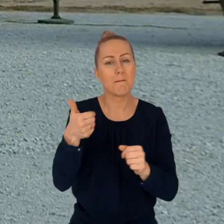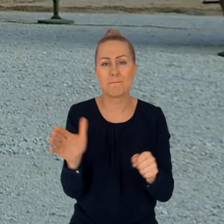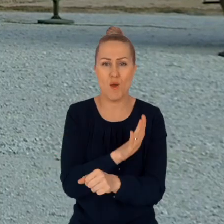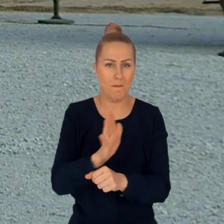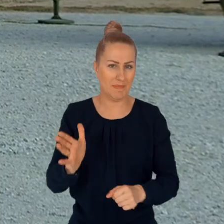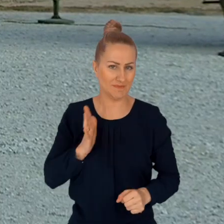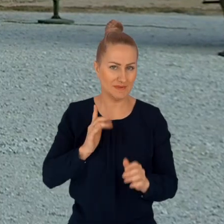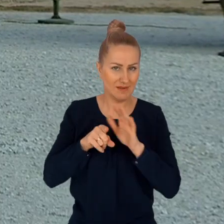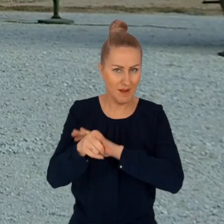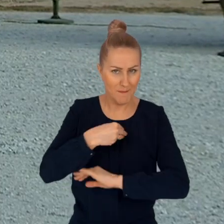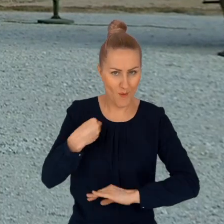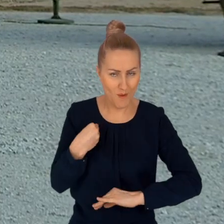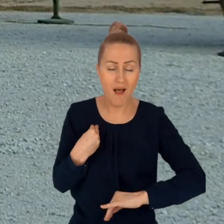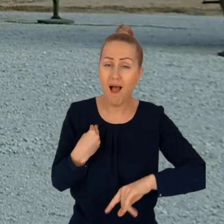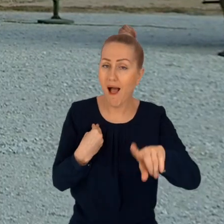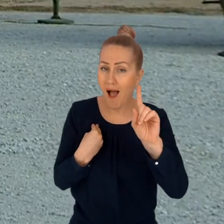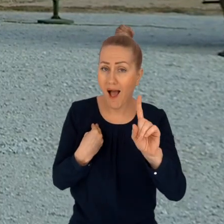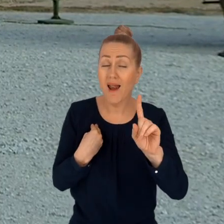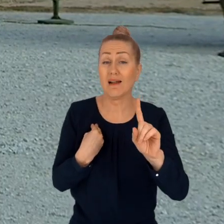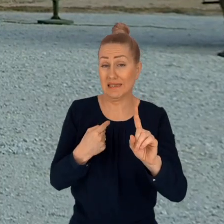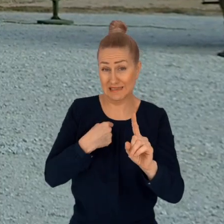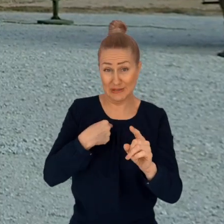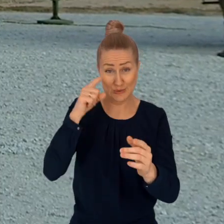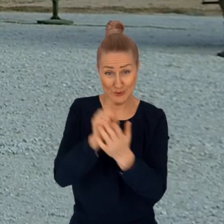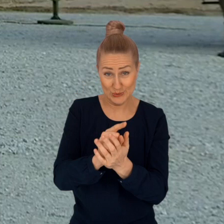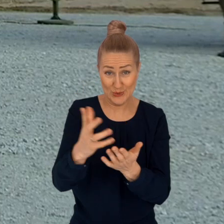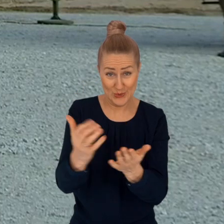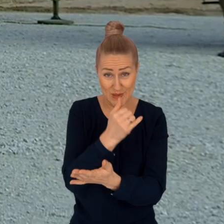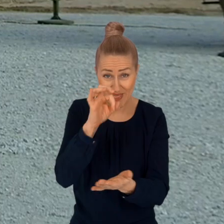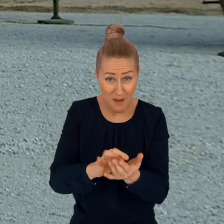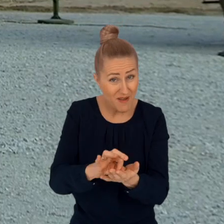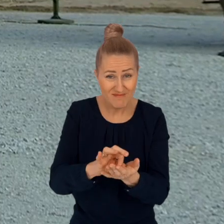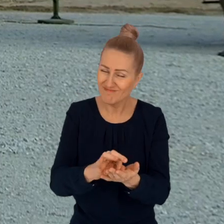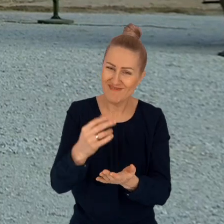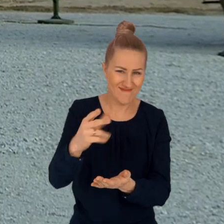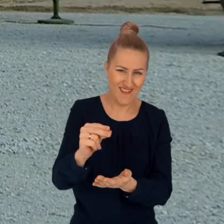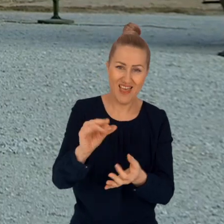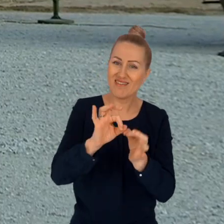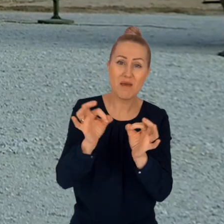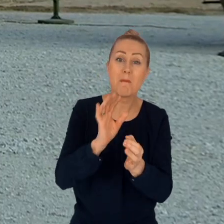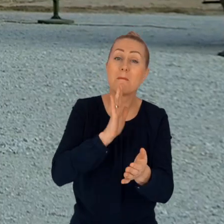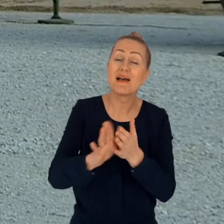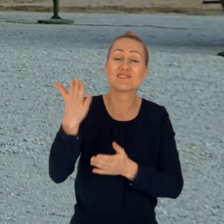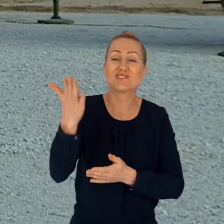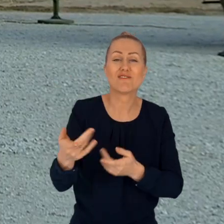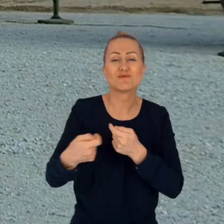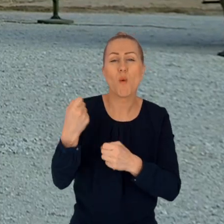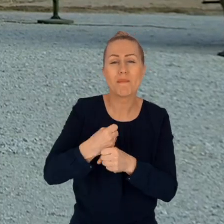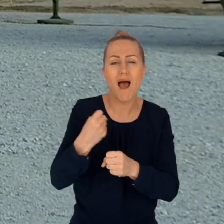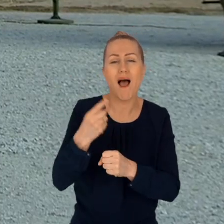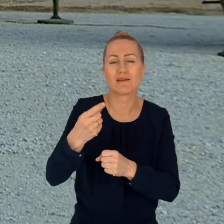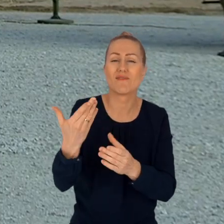naszej ojczyźnie. Niewątpliwie nie odnieślibyśmy tego sukcesu, gdyby nie bardzo dobra współpraca, szczególnie z